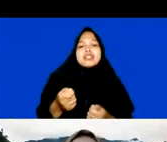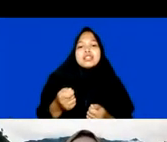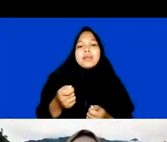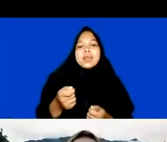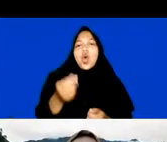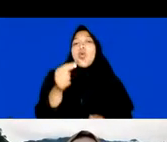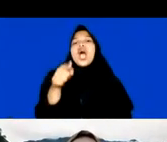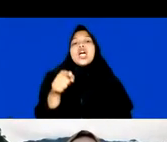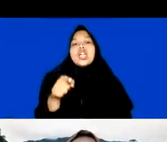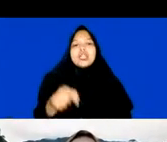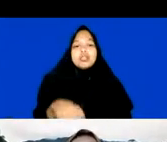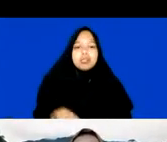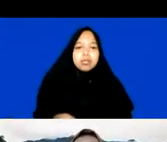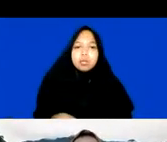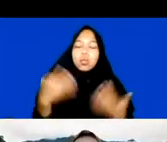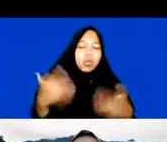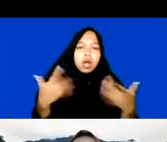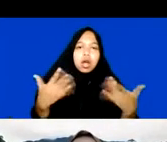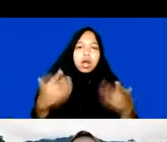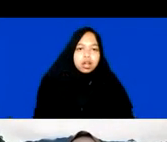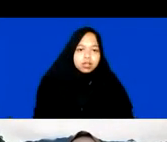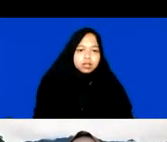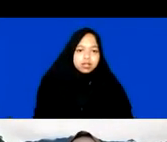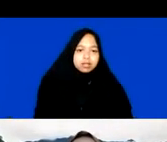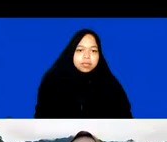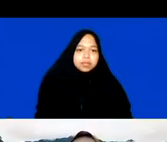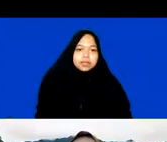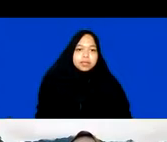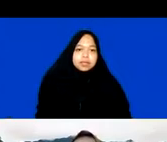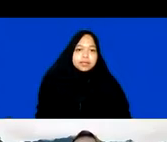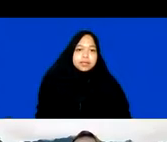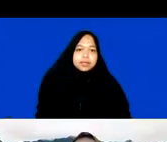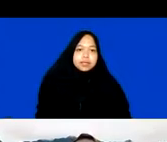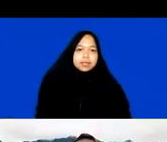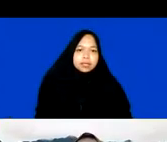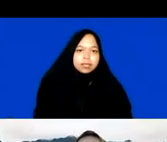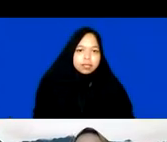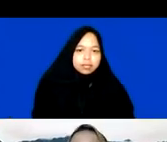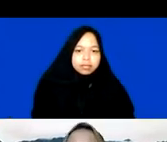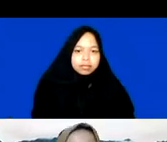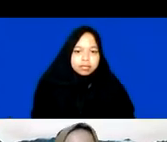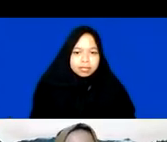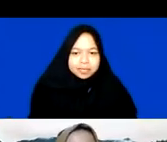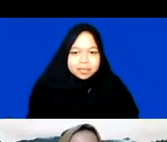berapa, saya nggak tahu nih. Terserah deh gitu. Nah, habis itu malah dikasihnya segitu, ya udah,